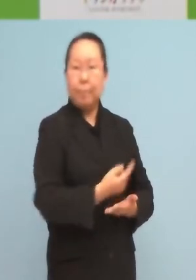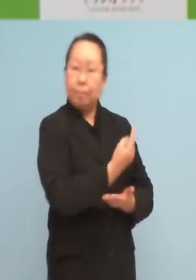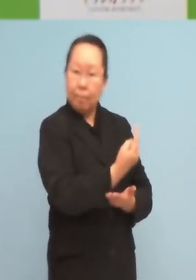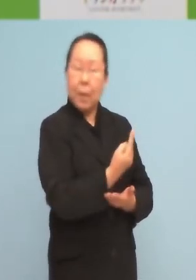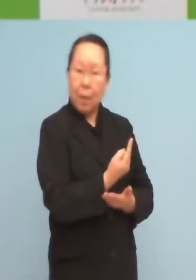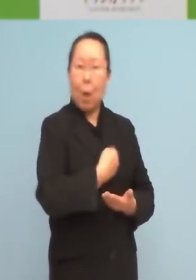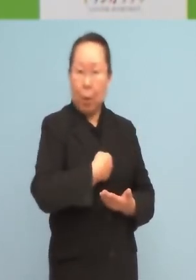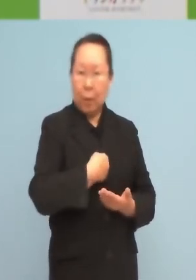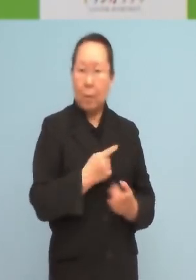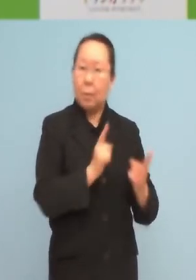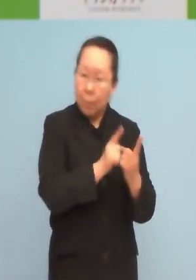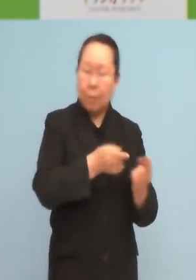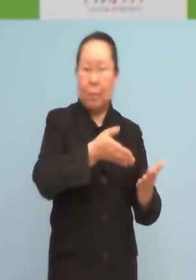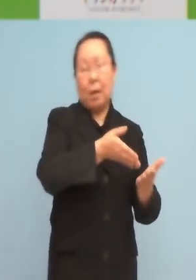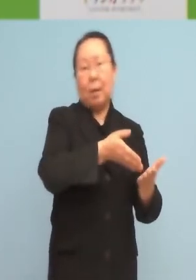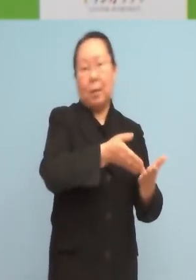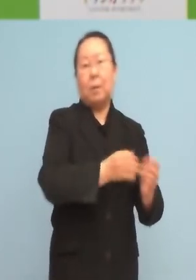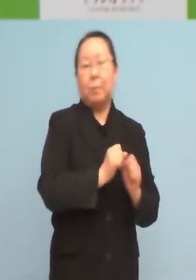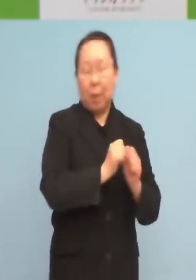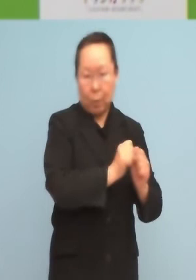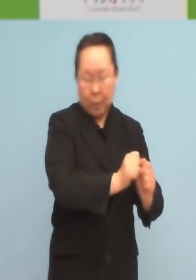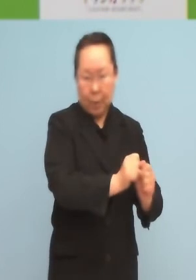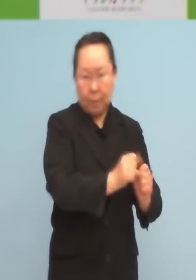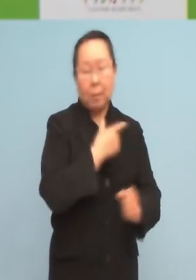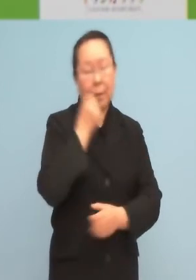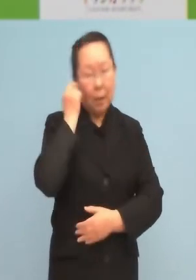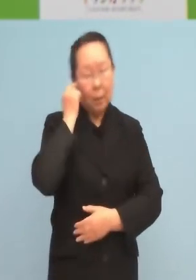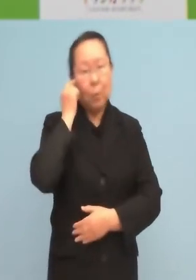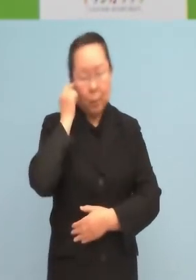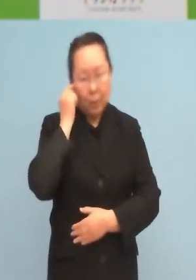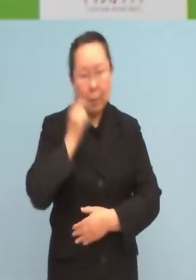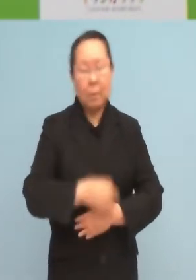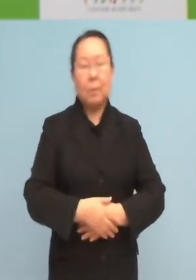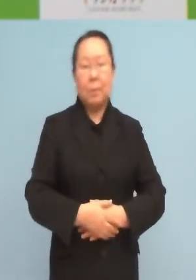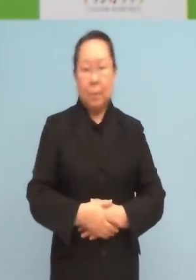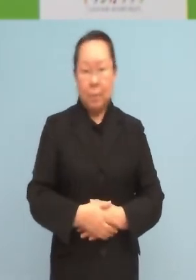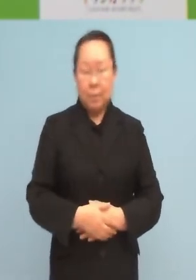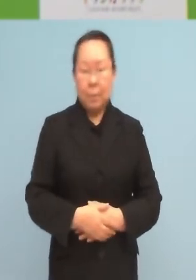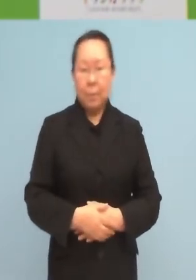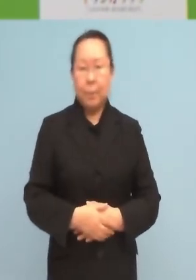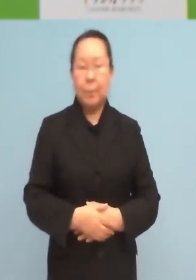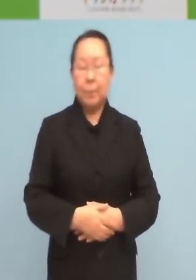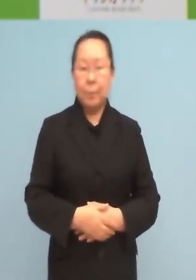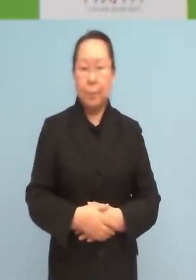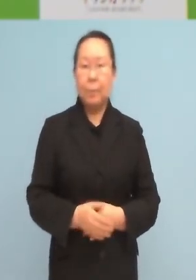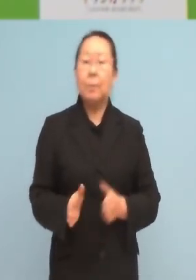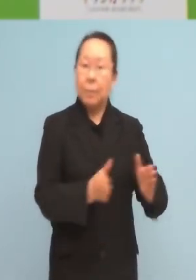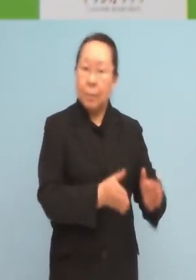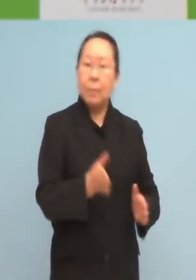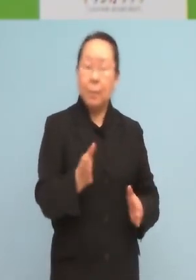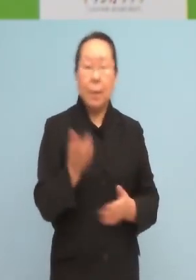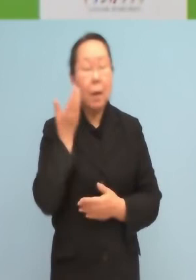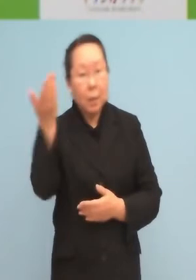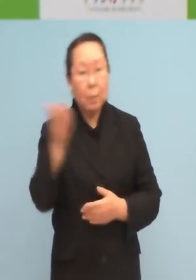て私から直接ご説明をさせていただきたいと、こんなふうに思っているところでございます。 この支援の中身